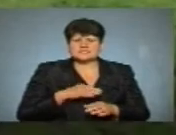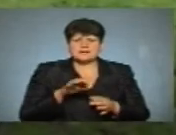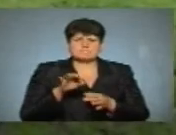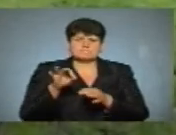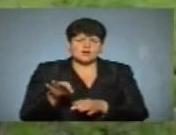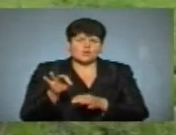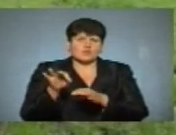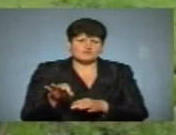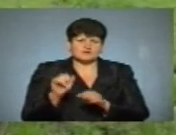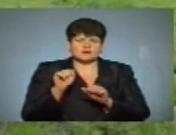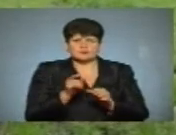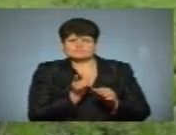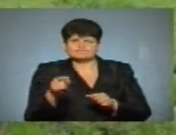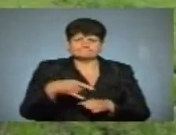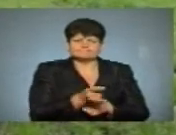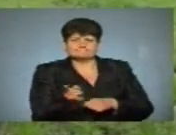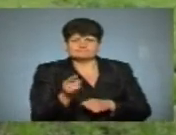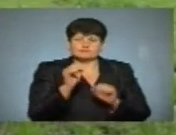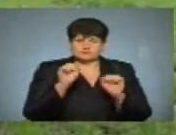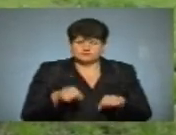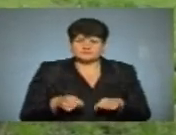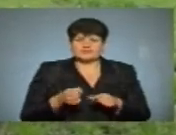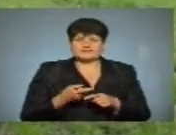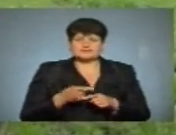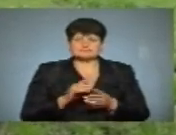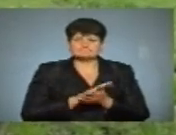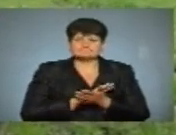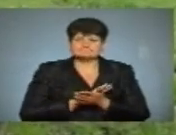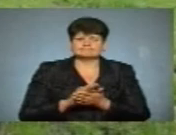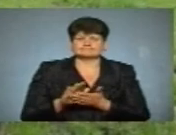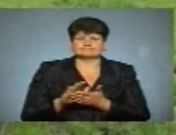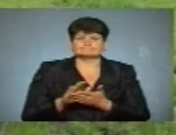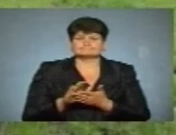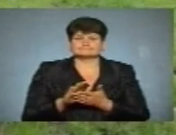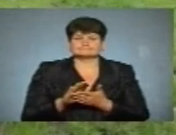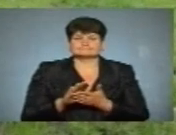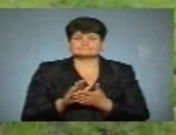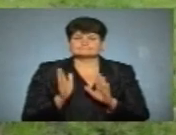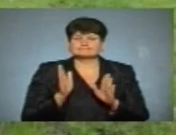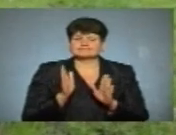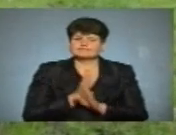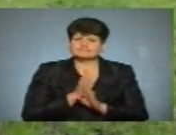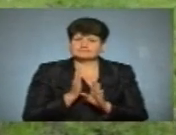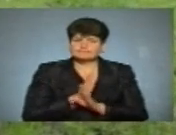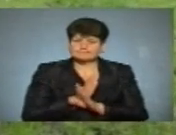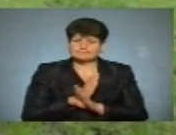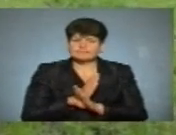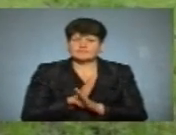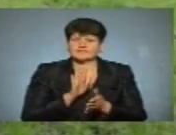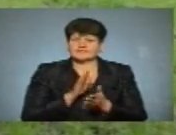можна затори минати. Це, по-перше, екологічно чистий вигляд від транспорту, не